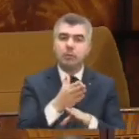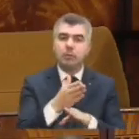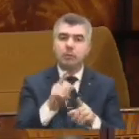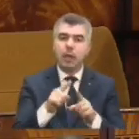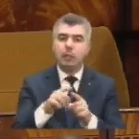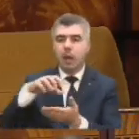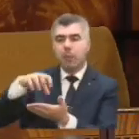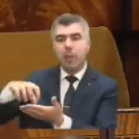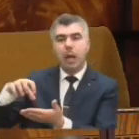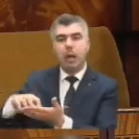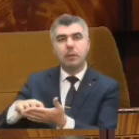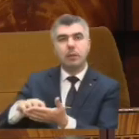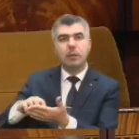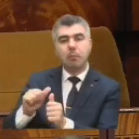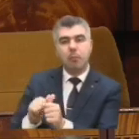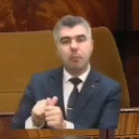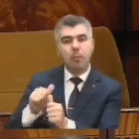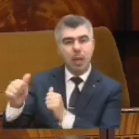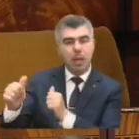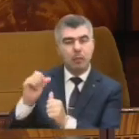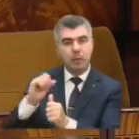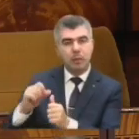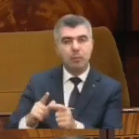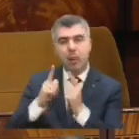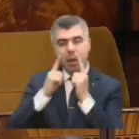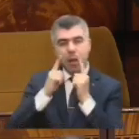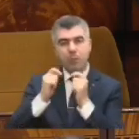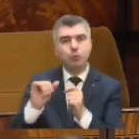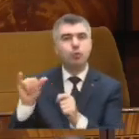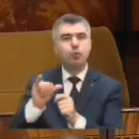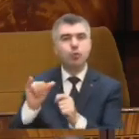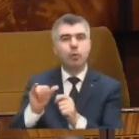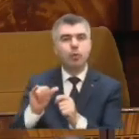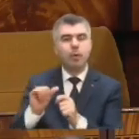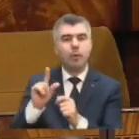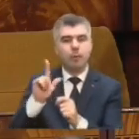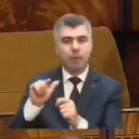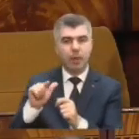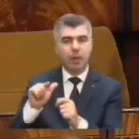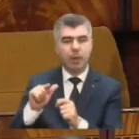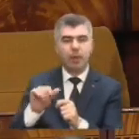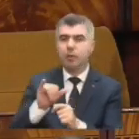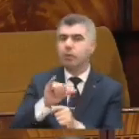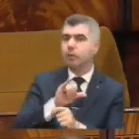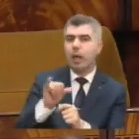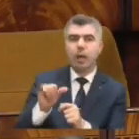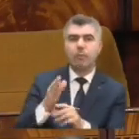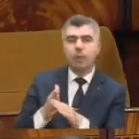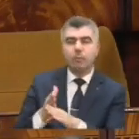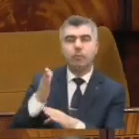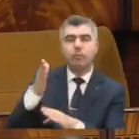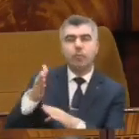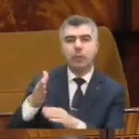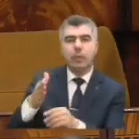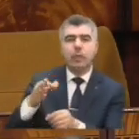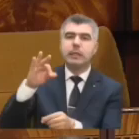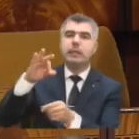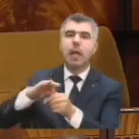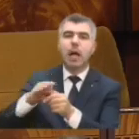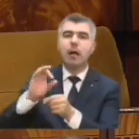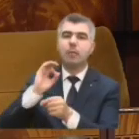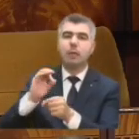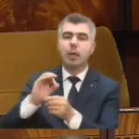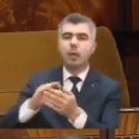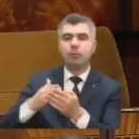النائية والمهمشة باش يشوف اش واقع، ولكن انتما كتزوروا هذه المناطق النائية غير في الحملات